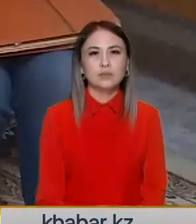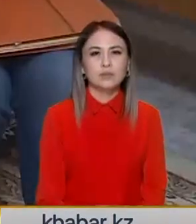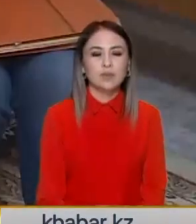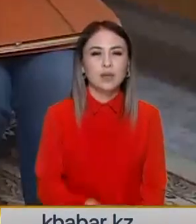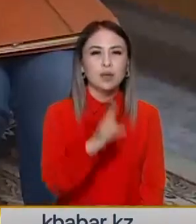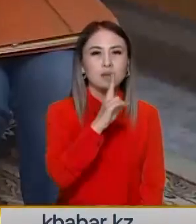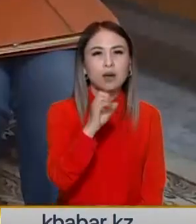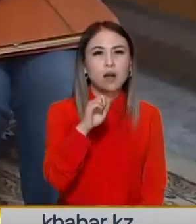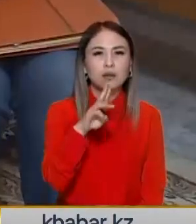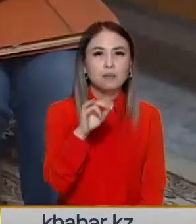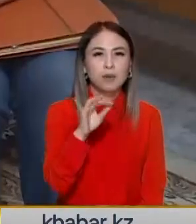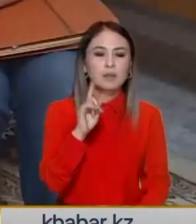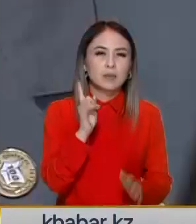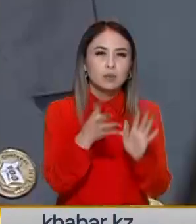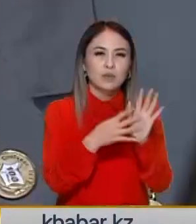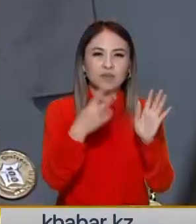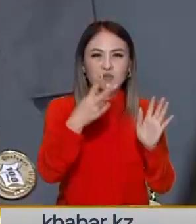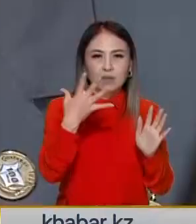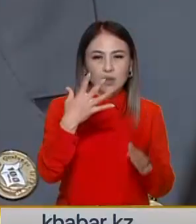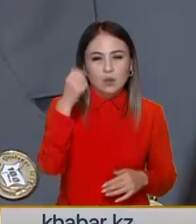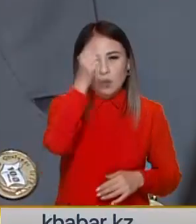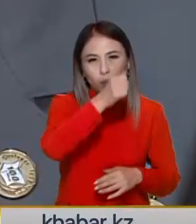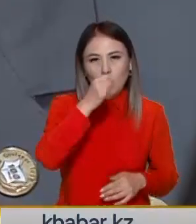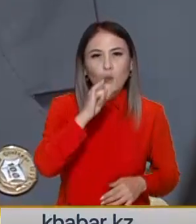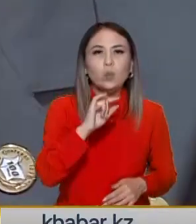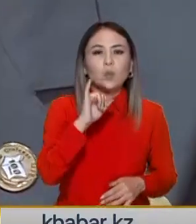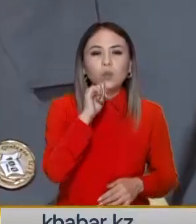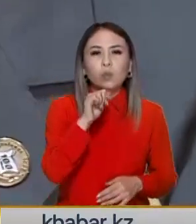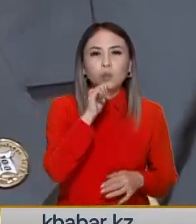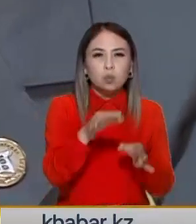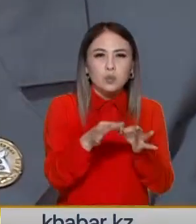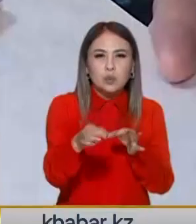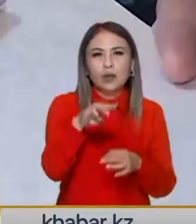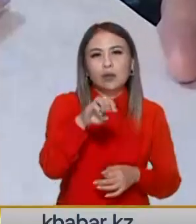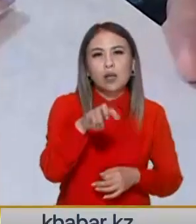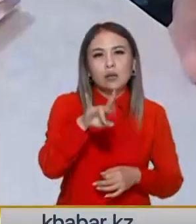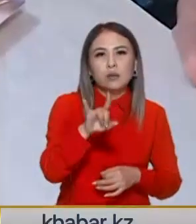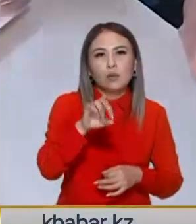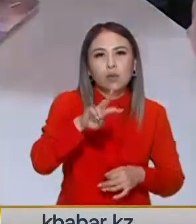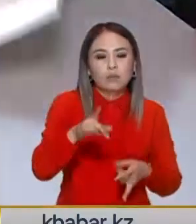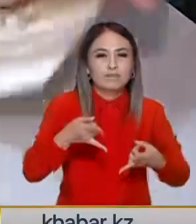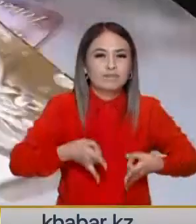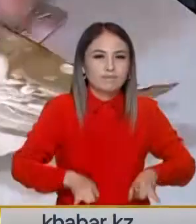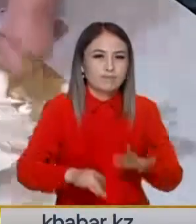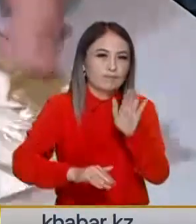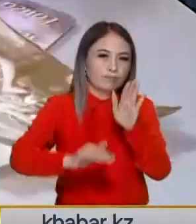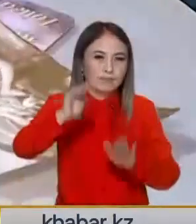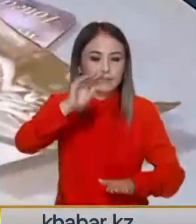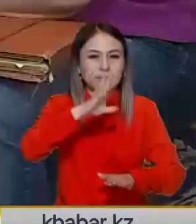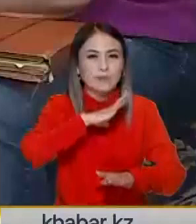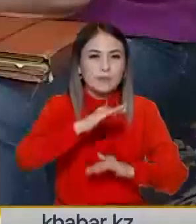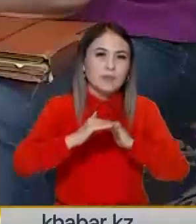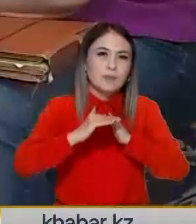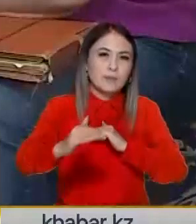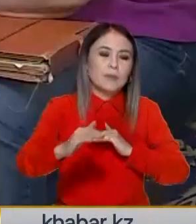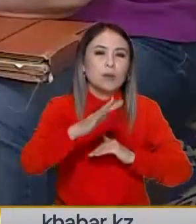Қасымхан Алдабергенов 1925 жылы Қостанай облысының Талдыкөл ауылында дүниеге келді. Бала кезінен өнерге құмартып, ел аузындағы